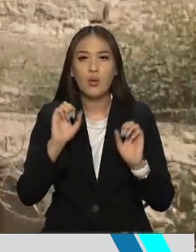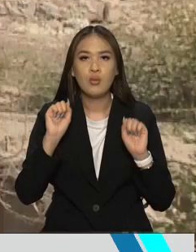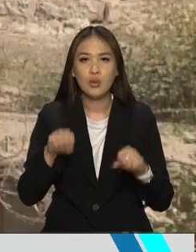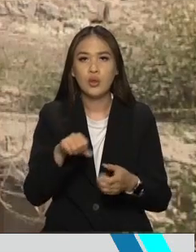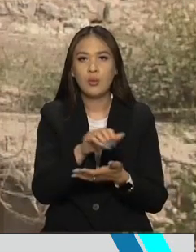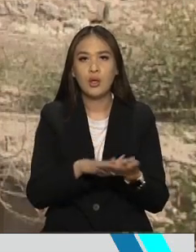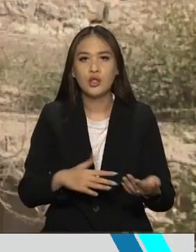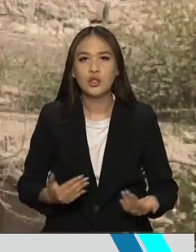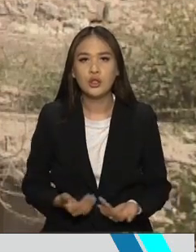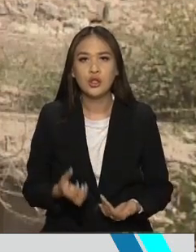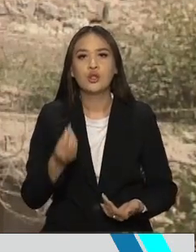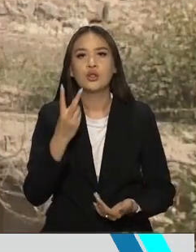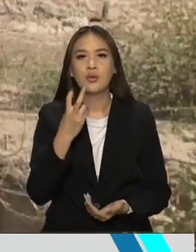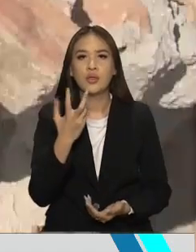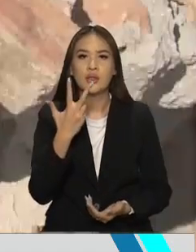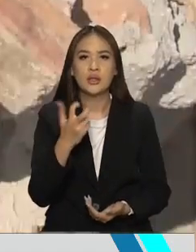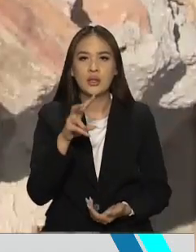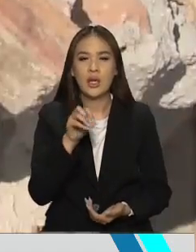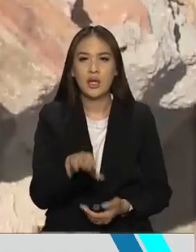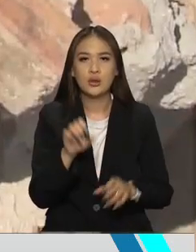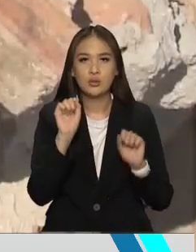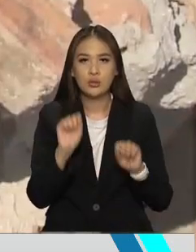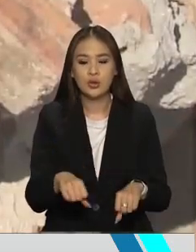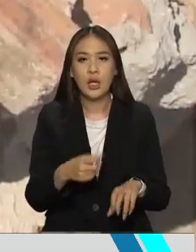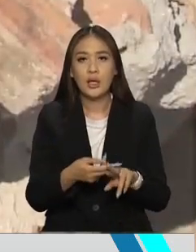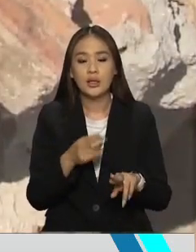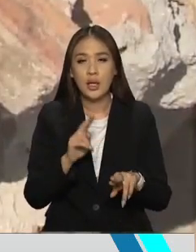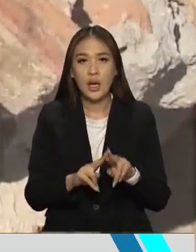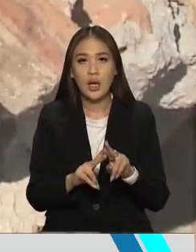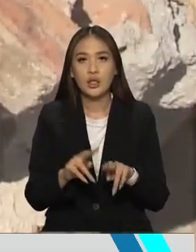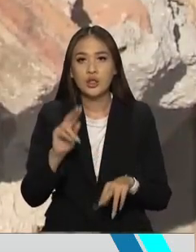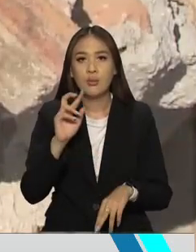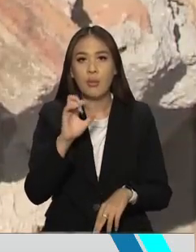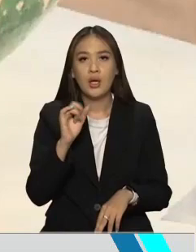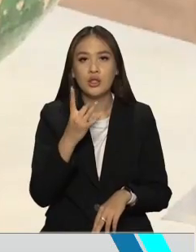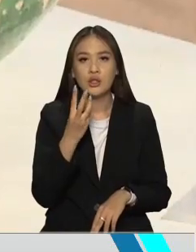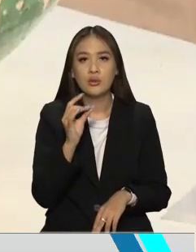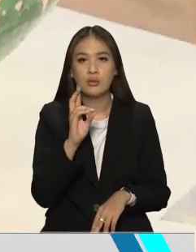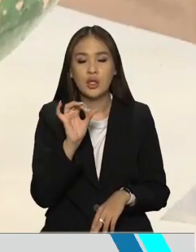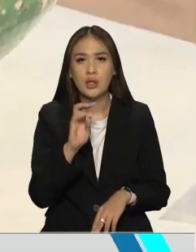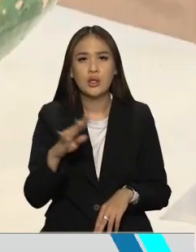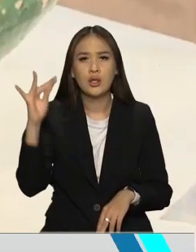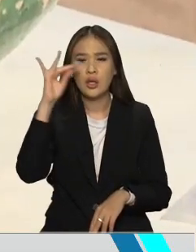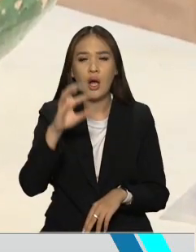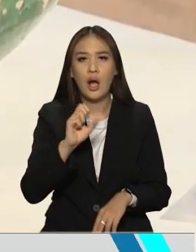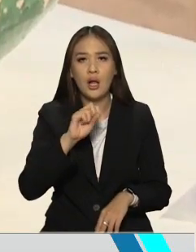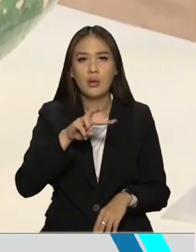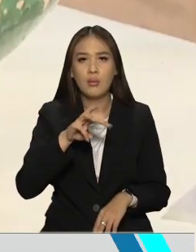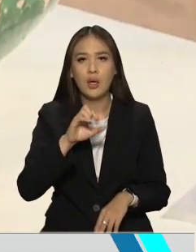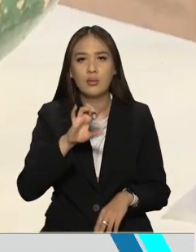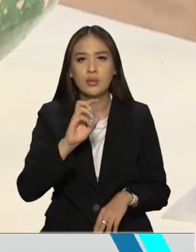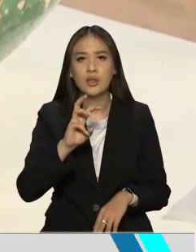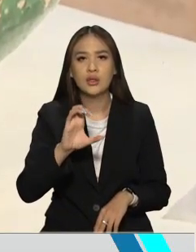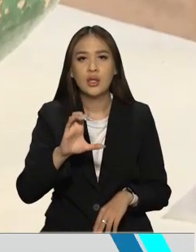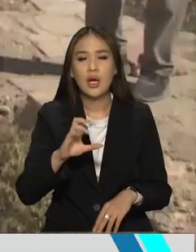продлить им жизнь еще на 200-300 лет другое название кашкала бар Шенген город в котором по легендел помыть Батыр оставил свою